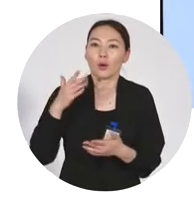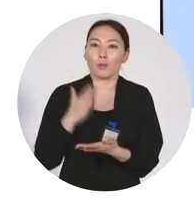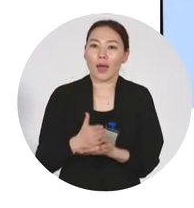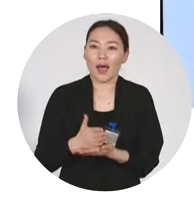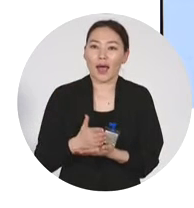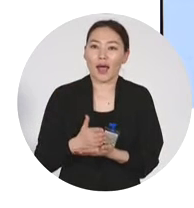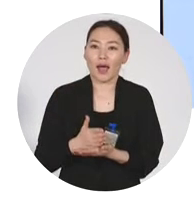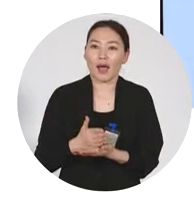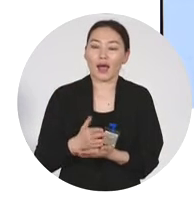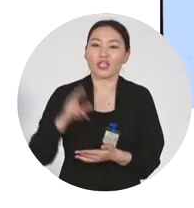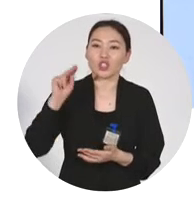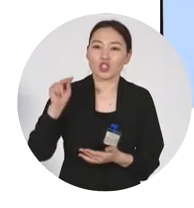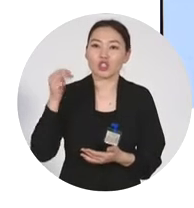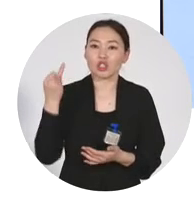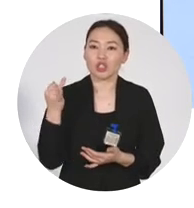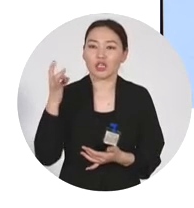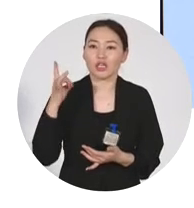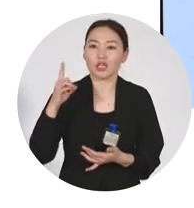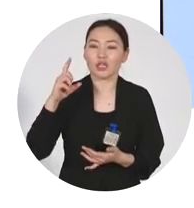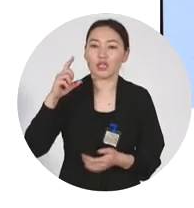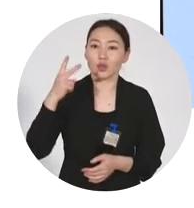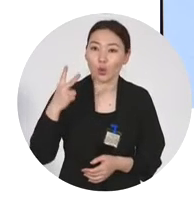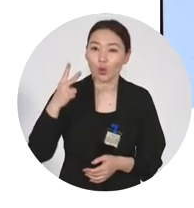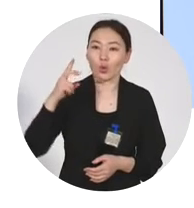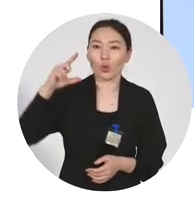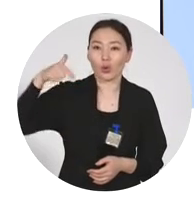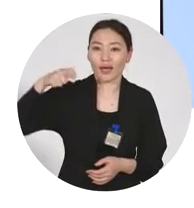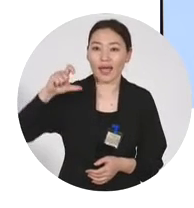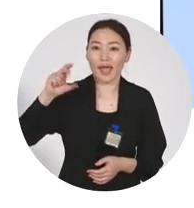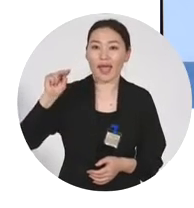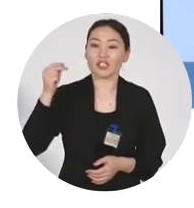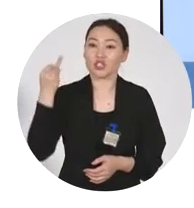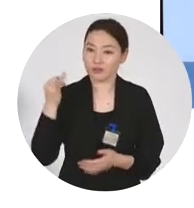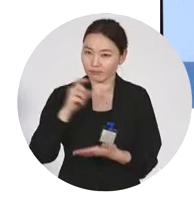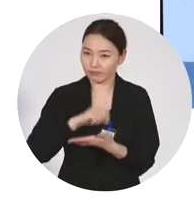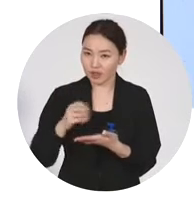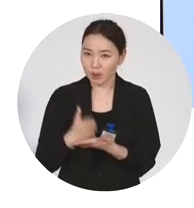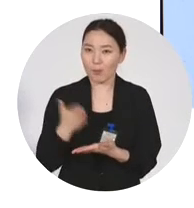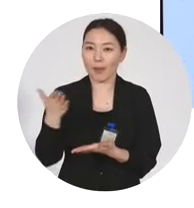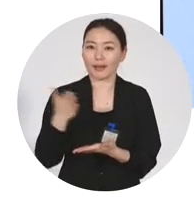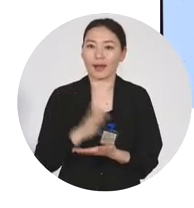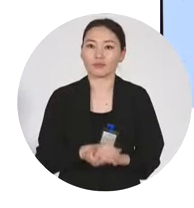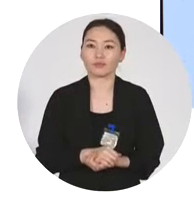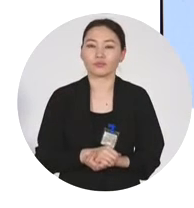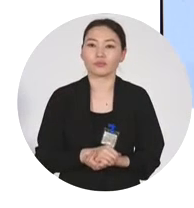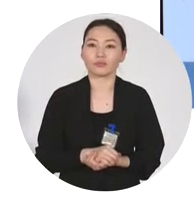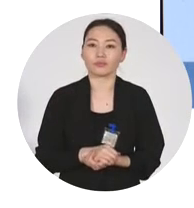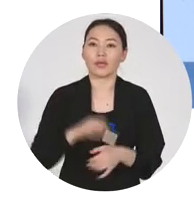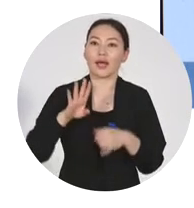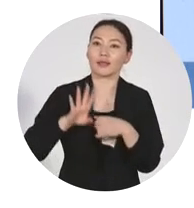чирээч гэдэг үйлгийг чи ру гэ чи гэж бичгэнэ. За дараагийн нөхцөлөө үгэнд залгаж